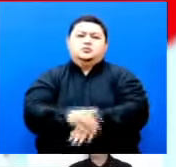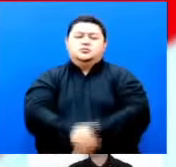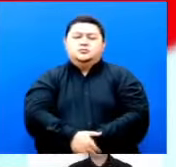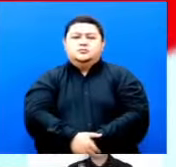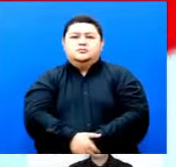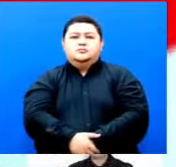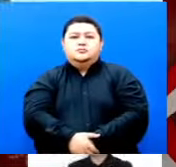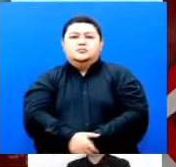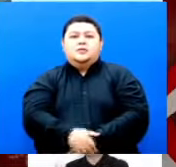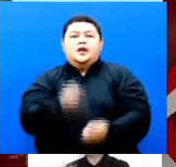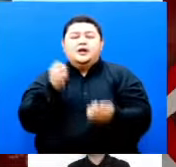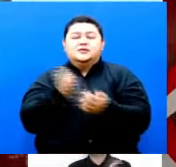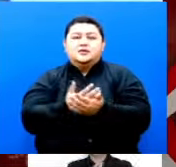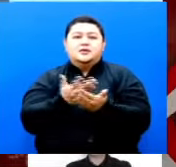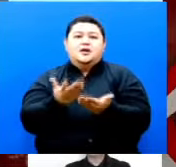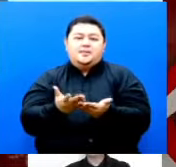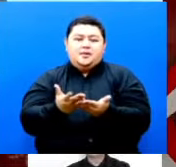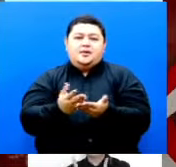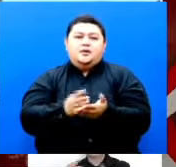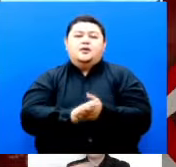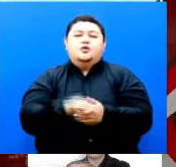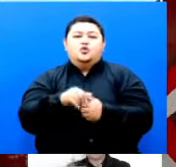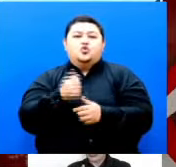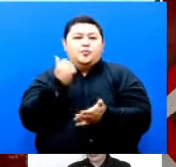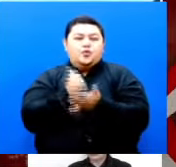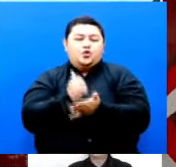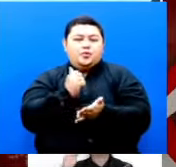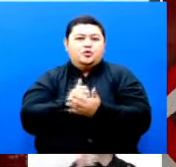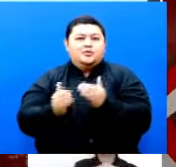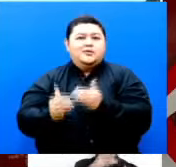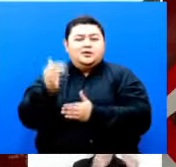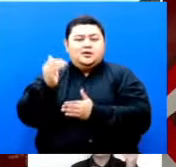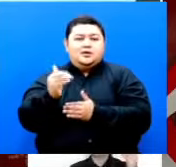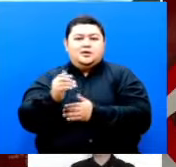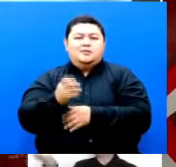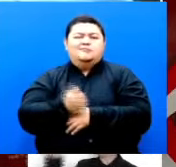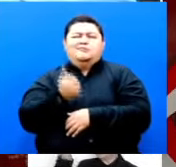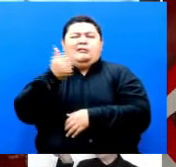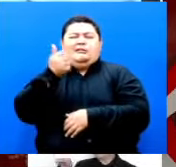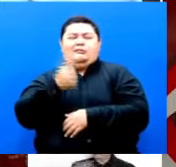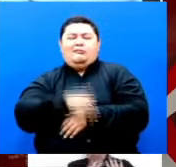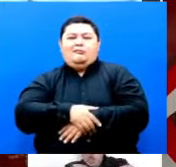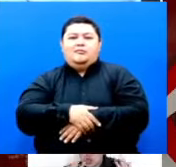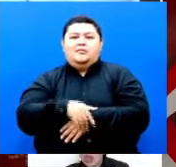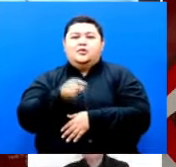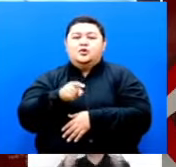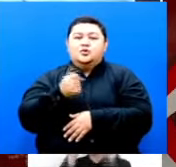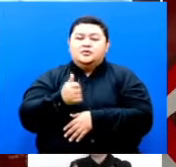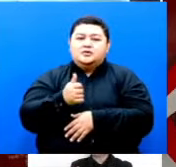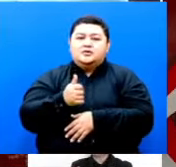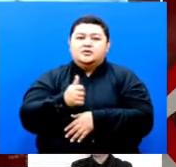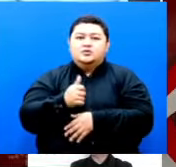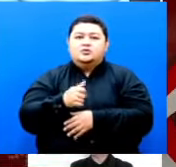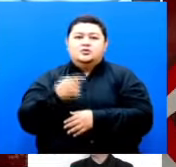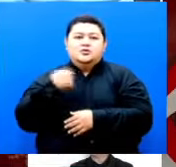menerapkan halini,danhasilnyamenunjukkan produktivitasyangsangattinggidansangat memuaskan.Olehkarenaitu,jikasaya